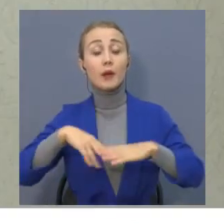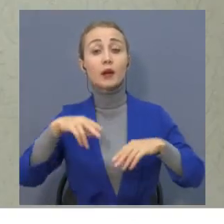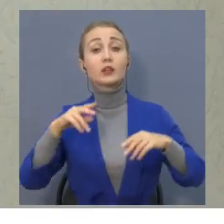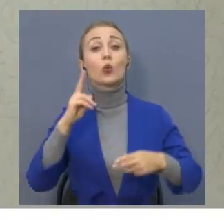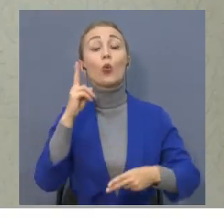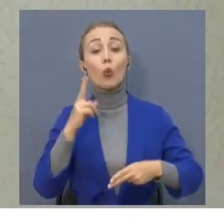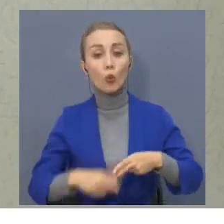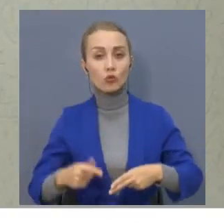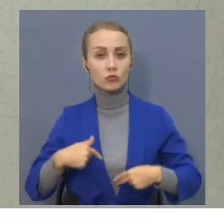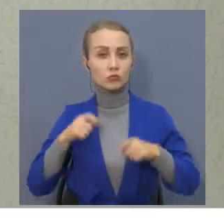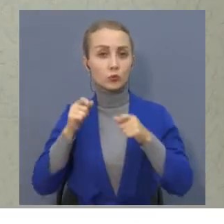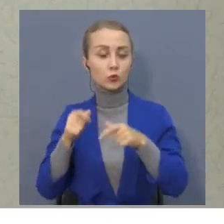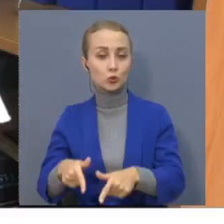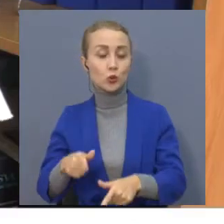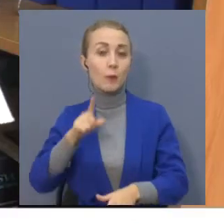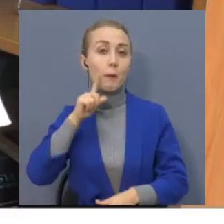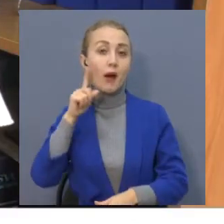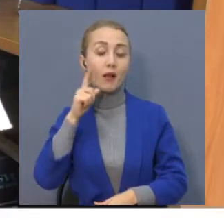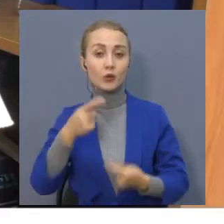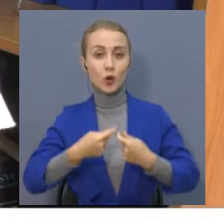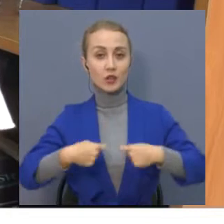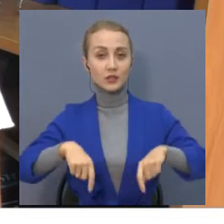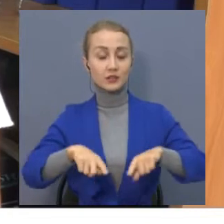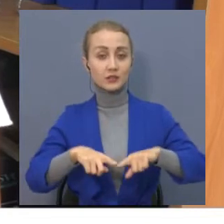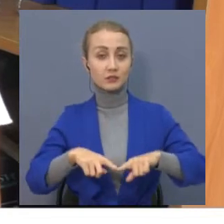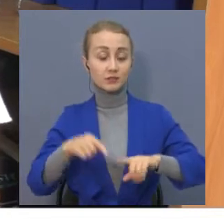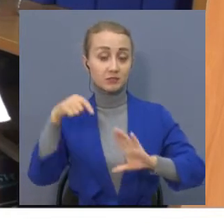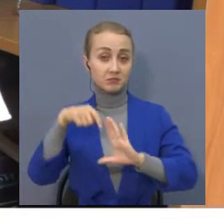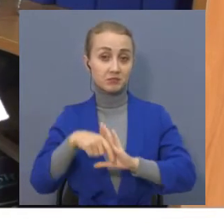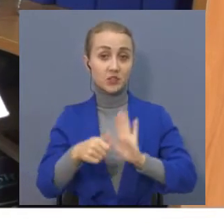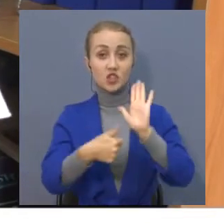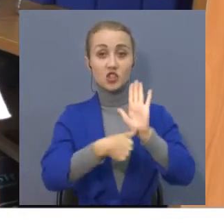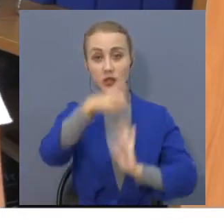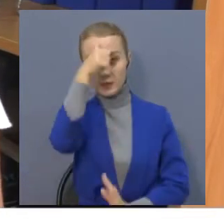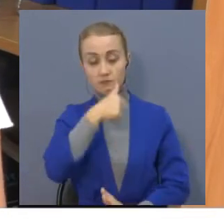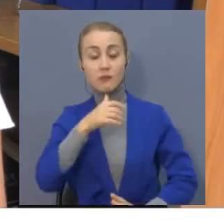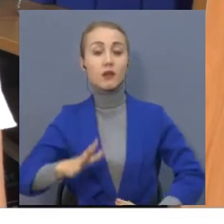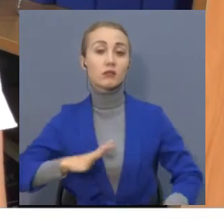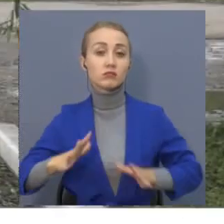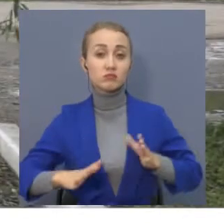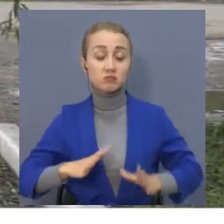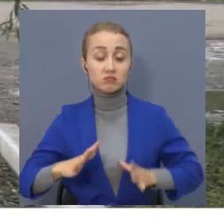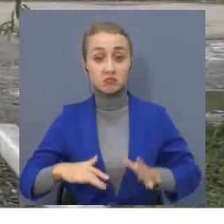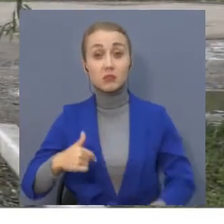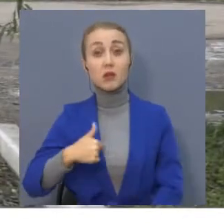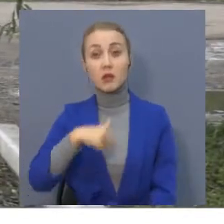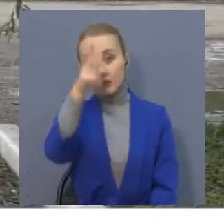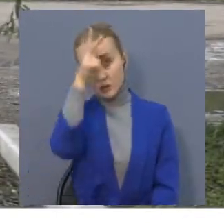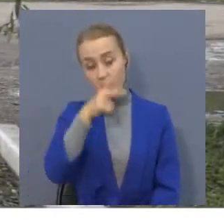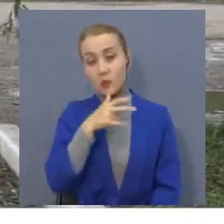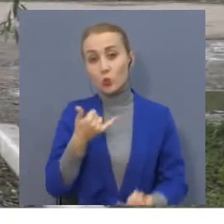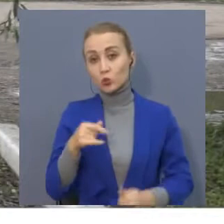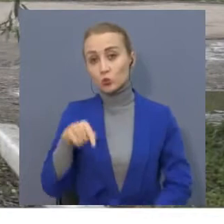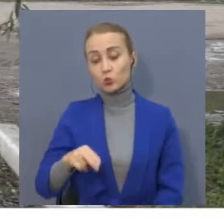жұмысқа орналастым. 6 ай бойы негізгі практика, 6 ай бойы мен 3 ай жұмыс істедім. И зарплата 60 000 теңге болды. Бұдан бөлек